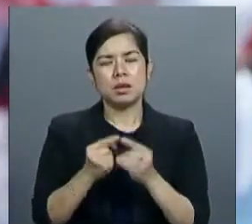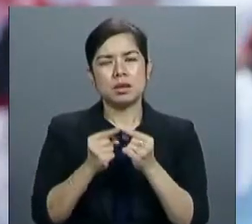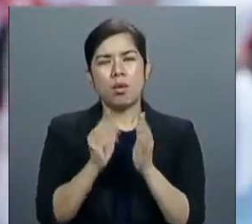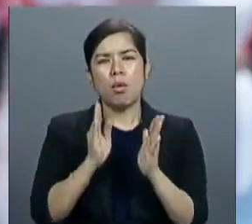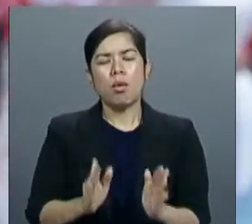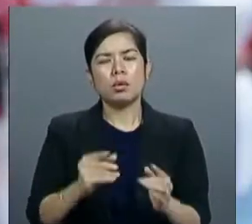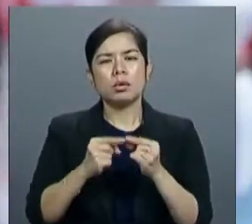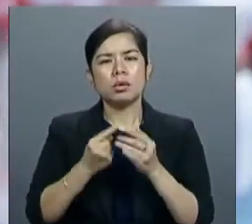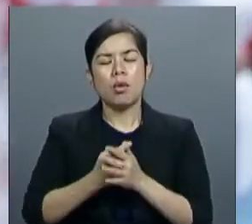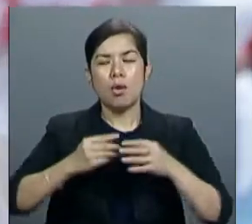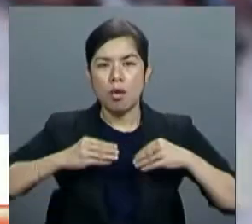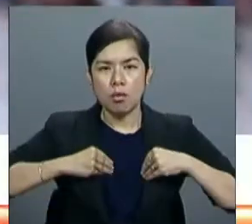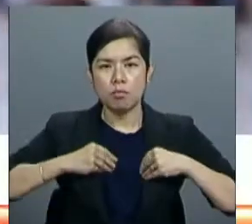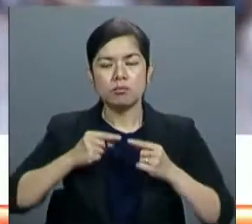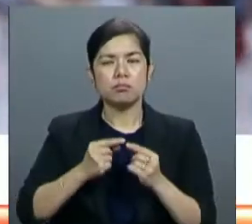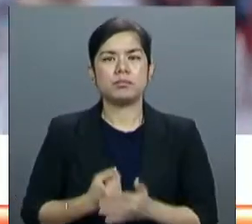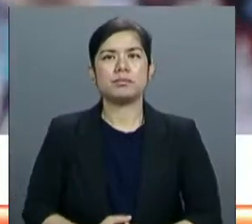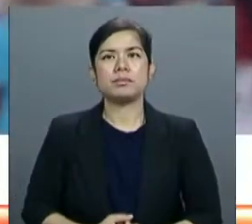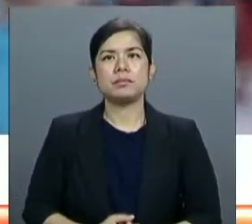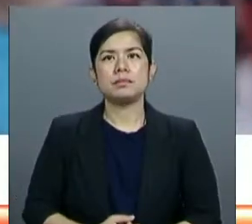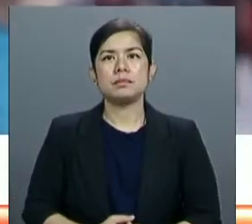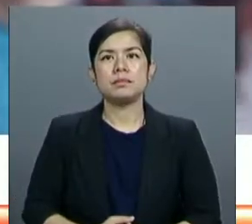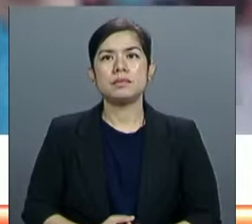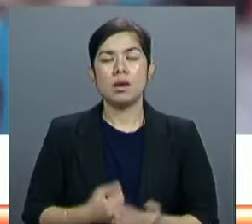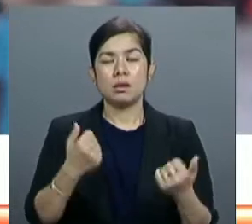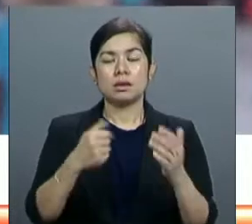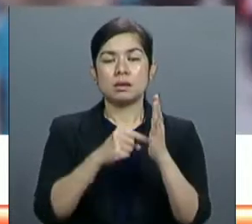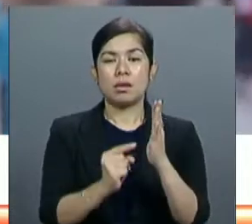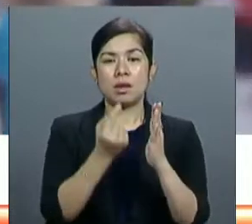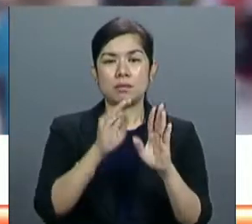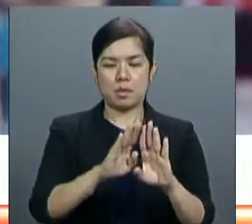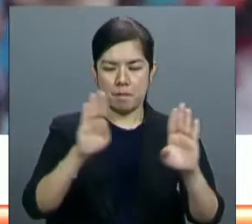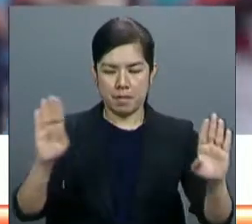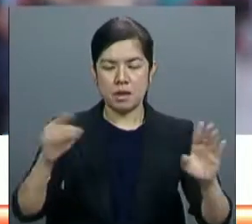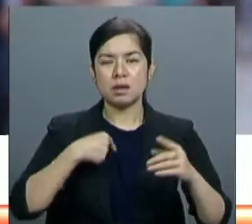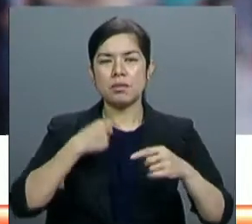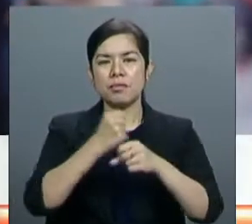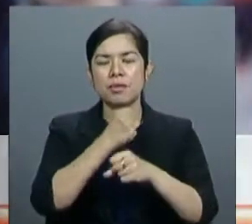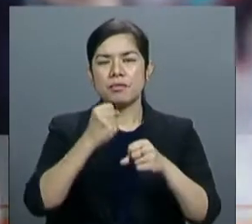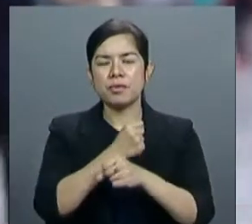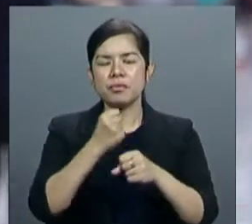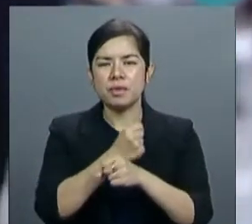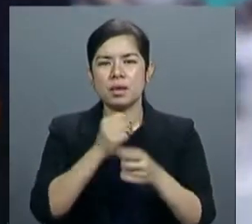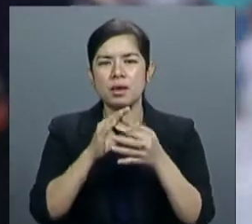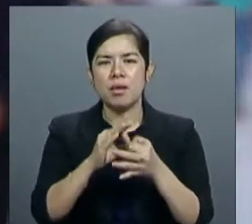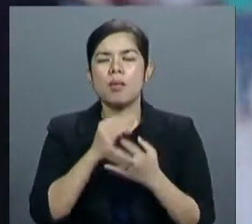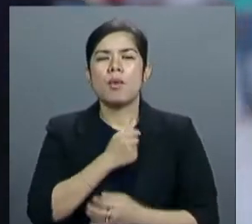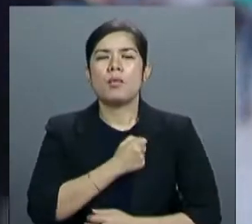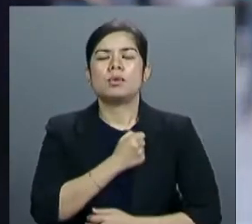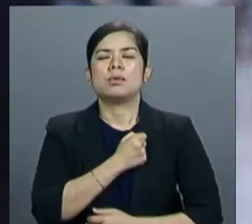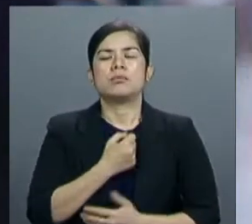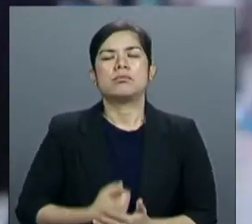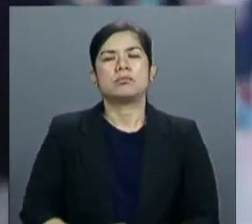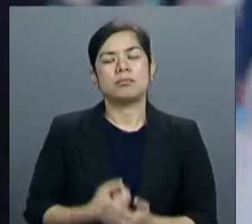แล้วค่ะในงานพิธีเปิดในครั้งนี้นะคะเราได้ฝึกความอดทนฝึก